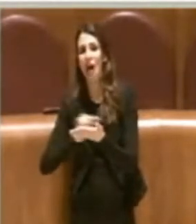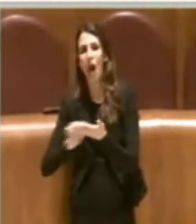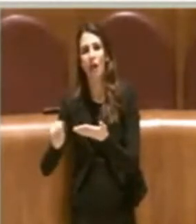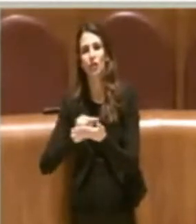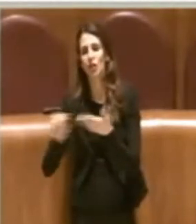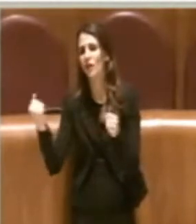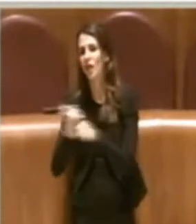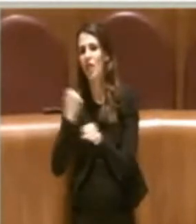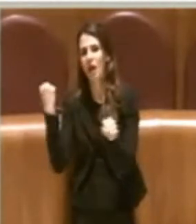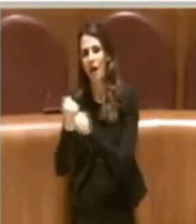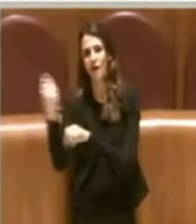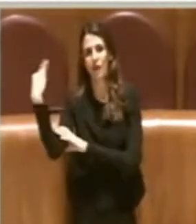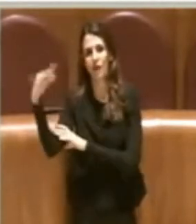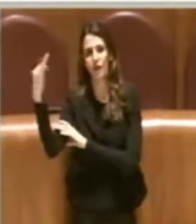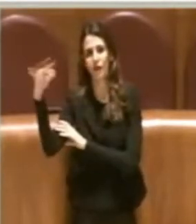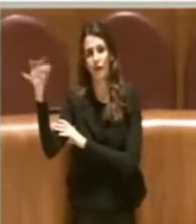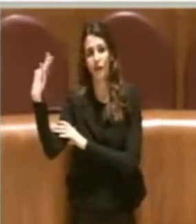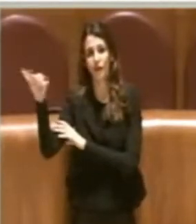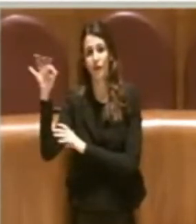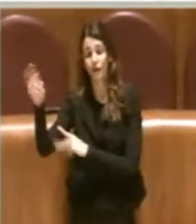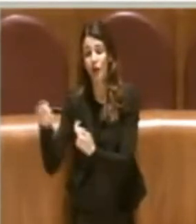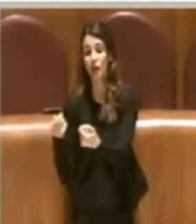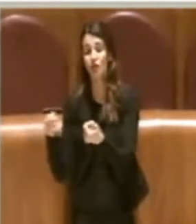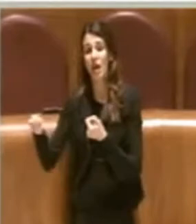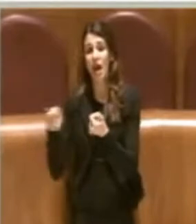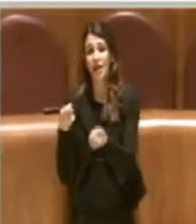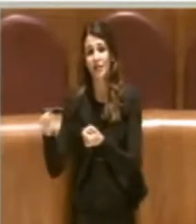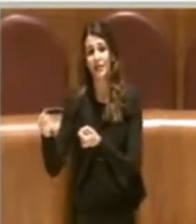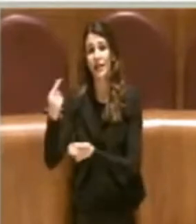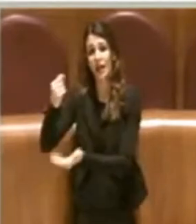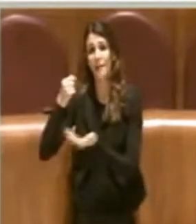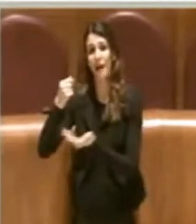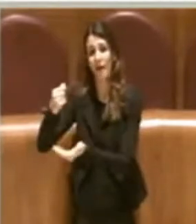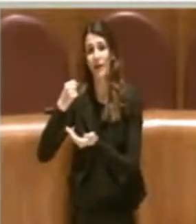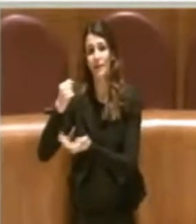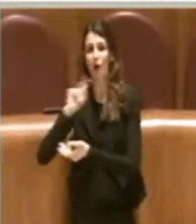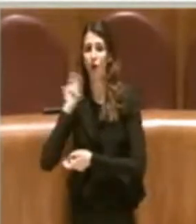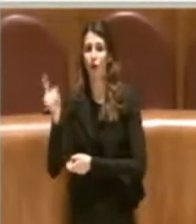efficiente e di gestire al meglio il proprio patrimonio. Grazie.